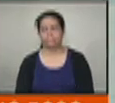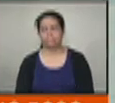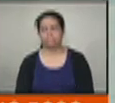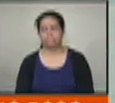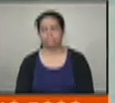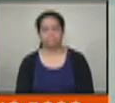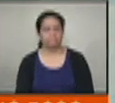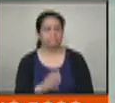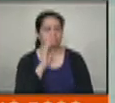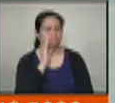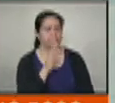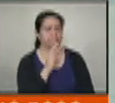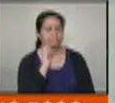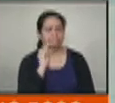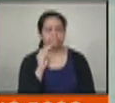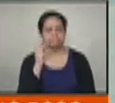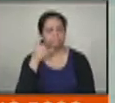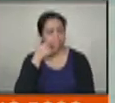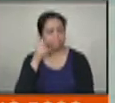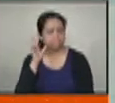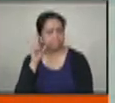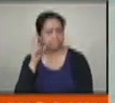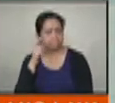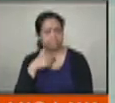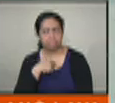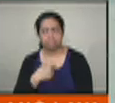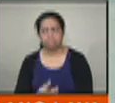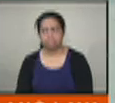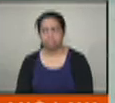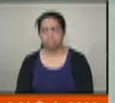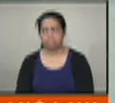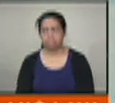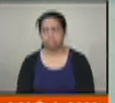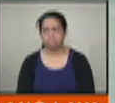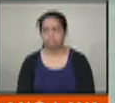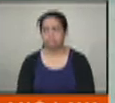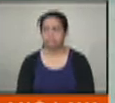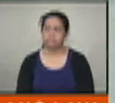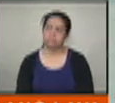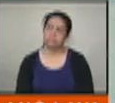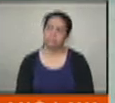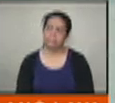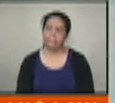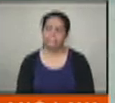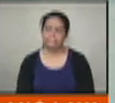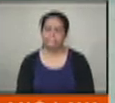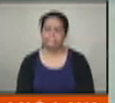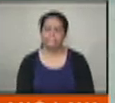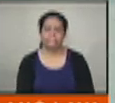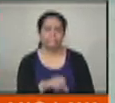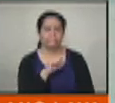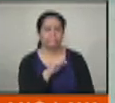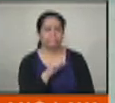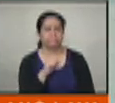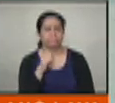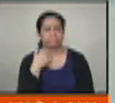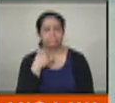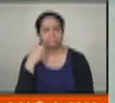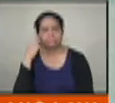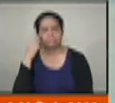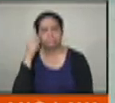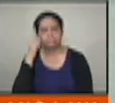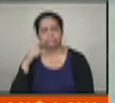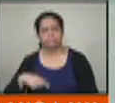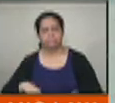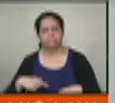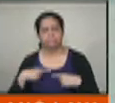Hello? Ma'am? Ma'am, narinig niyo na po ako? Miss Jennifer? Yes. Okay. Si Rafi Tulfo po ito,